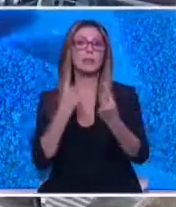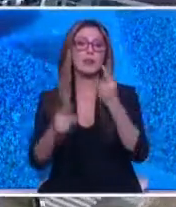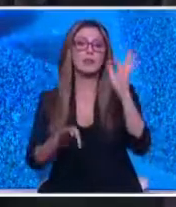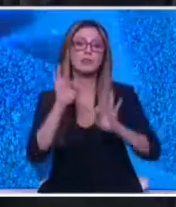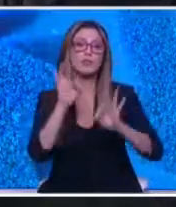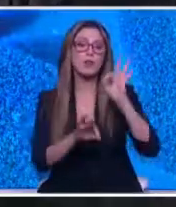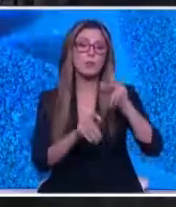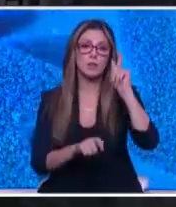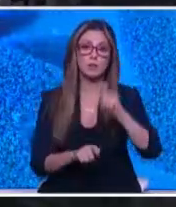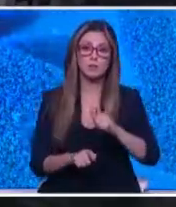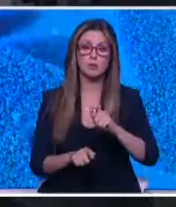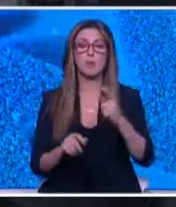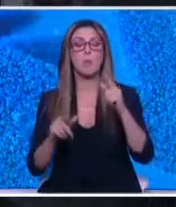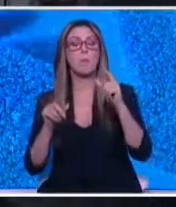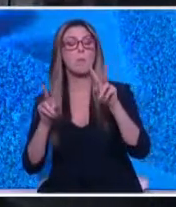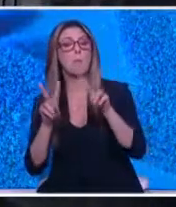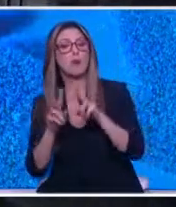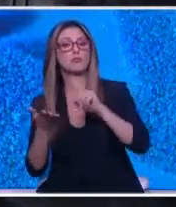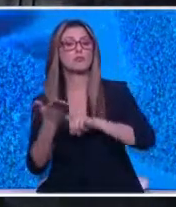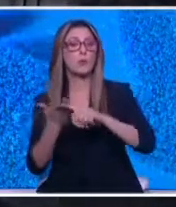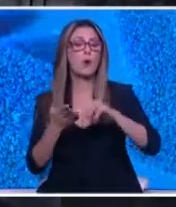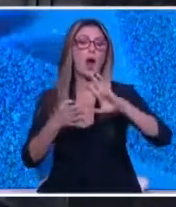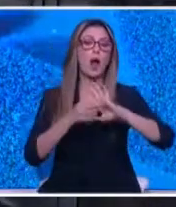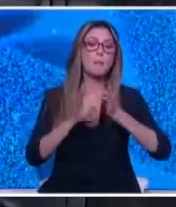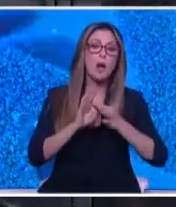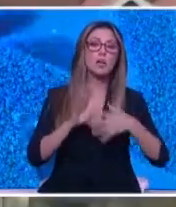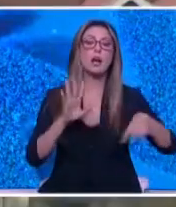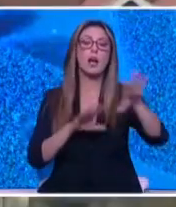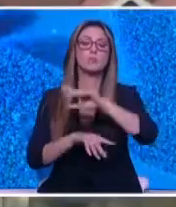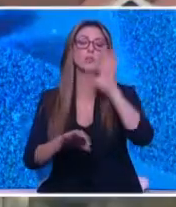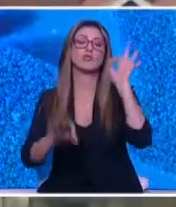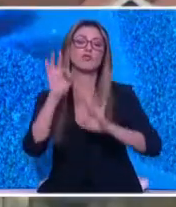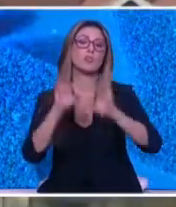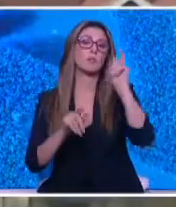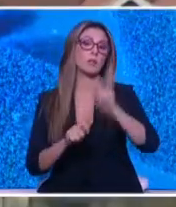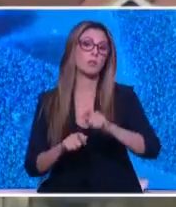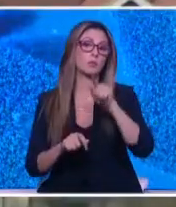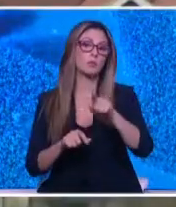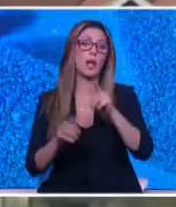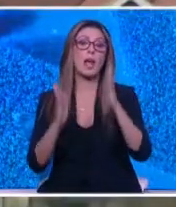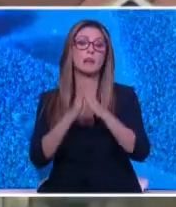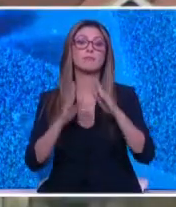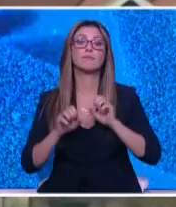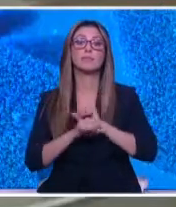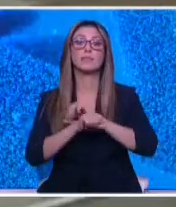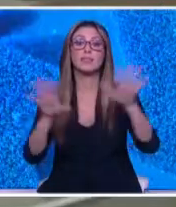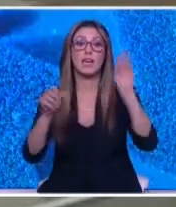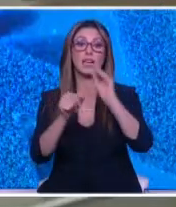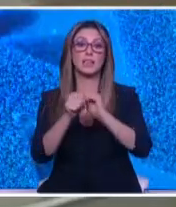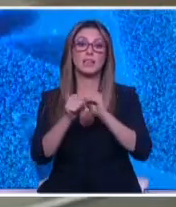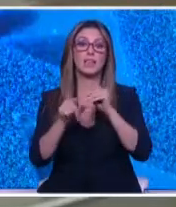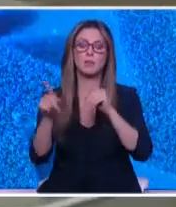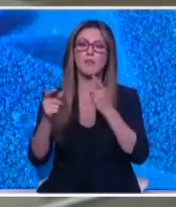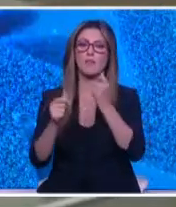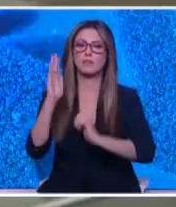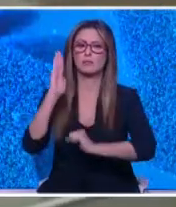inceleniyor. Mali, finansal, tapu ve emlak ilan site verileri inceleniyor. Emlak ilan siteleri vasıtasıyla sektörde fiyat